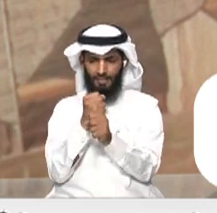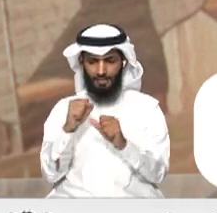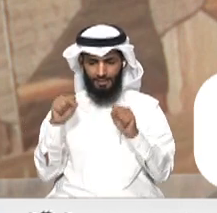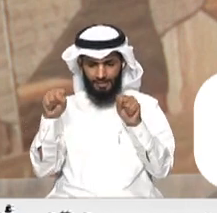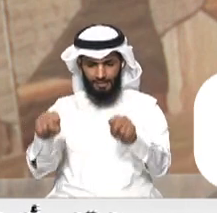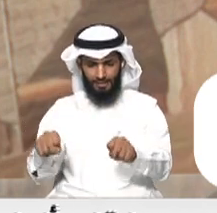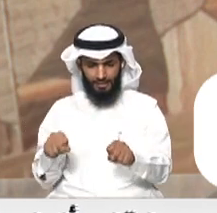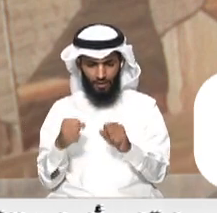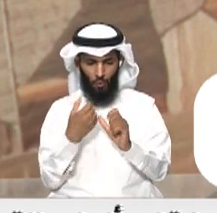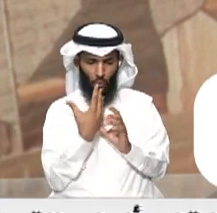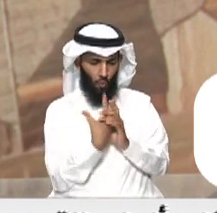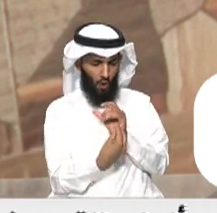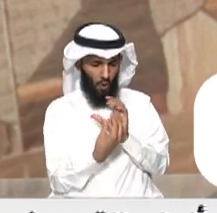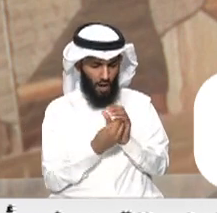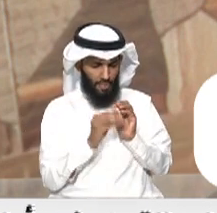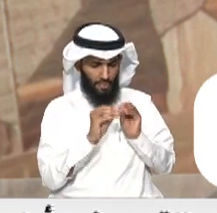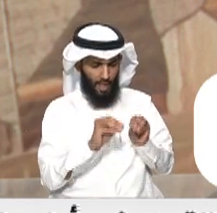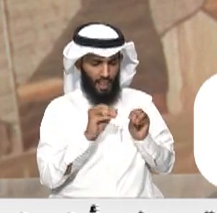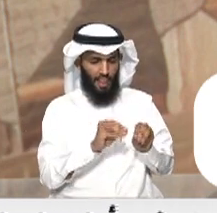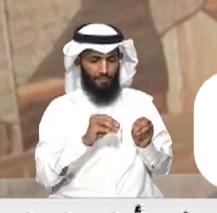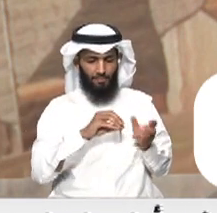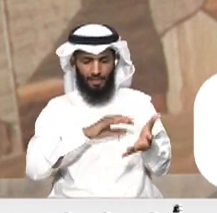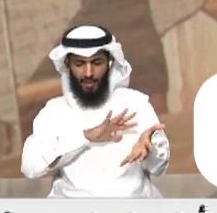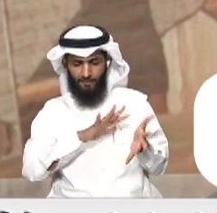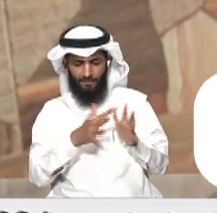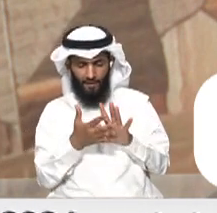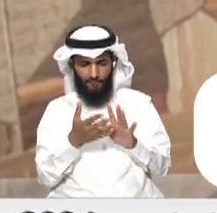كذلك أبنائه أسرار هذه الحرفة.